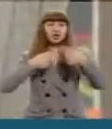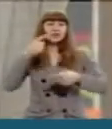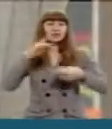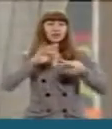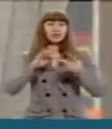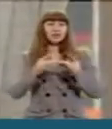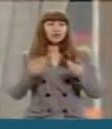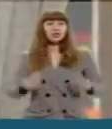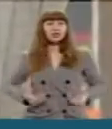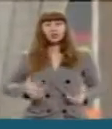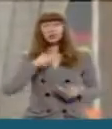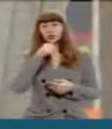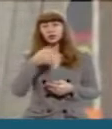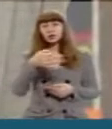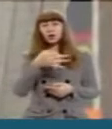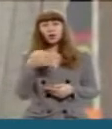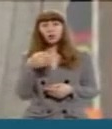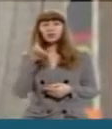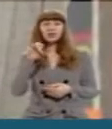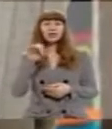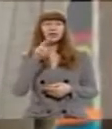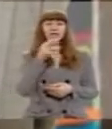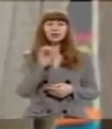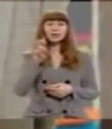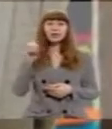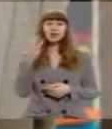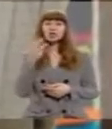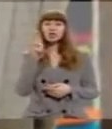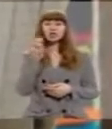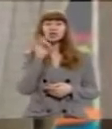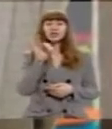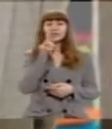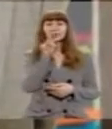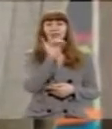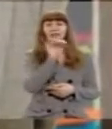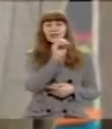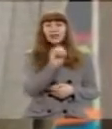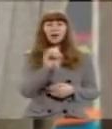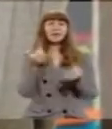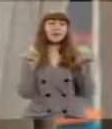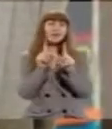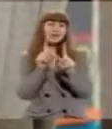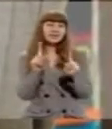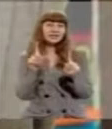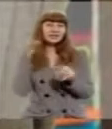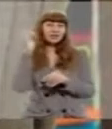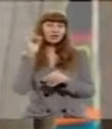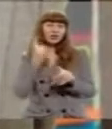біздің дәнді өніріміз үшін маңызды және ерекше болды. Сабантой бірінші кезекте егін егу жұмыстарын аяқталуына орай